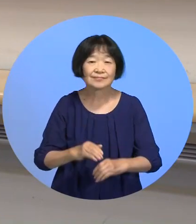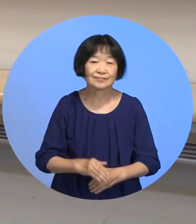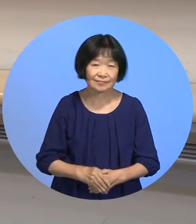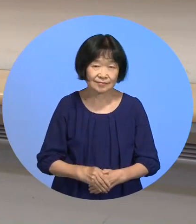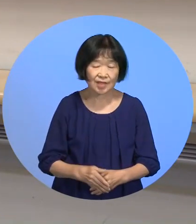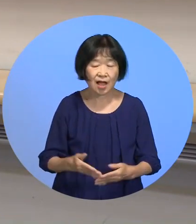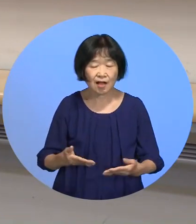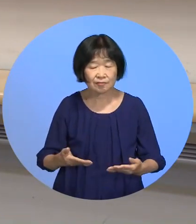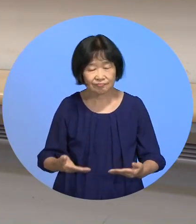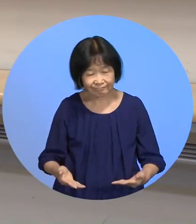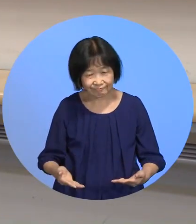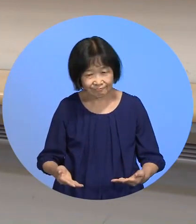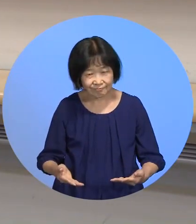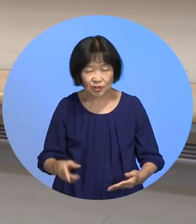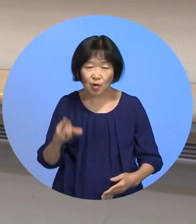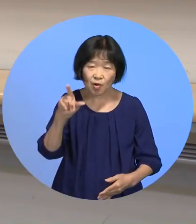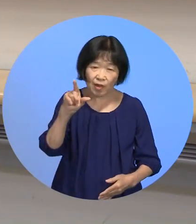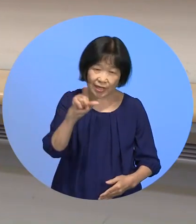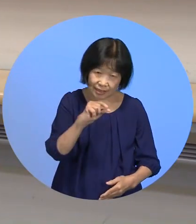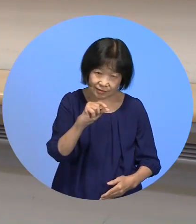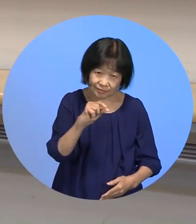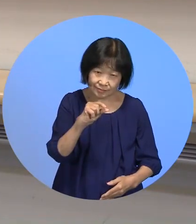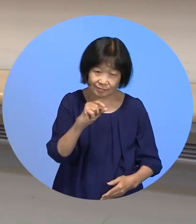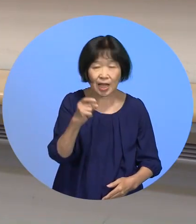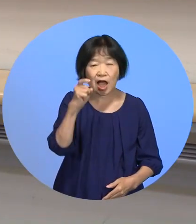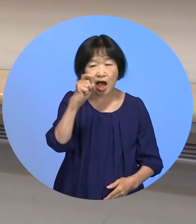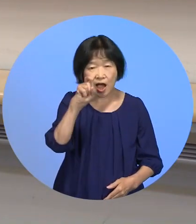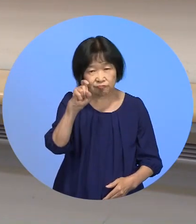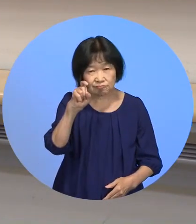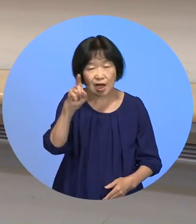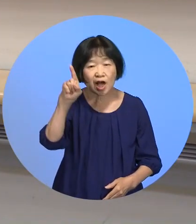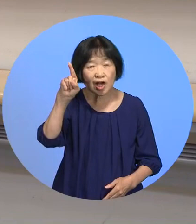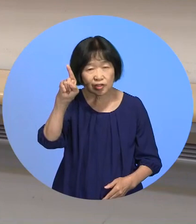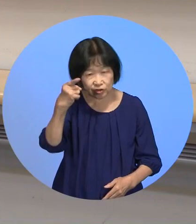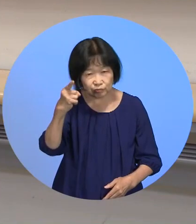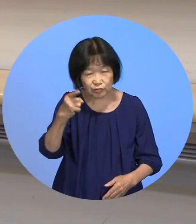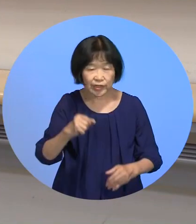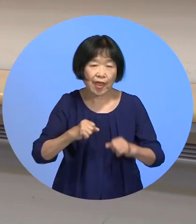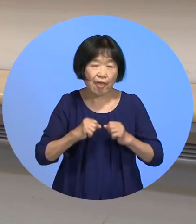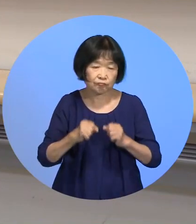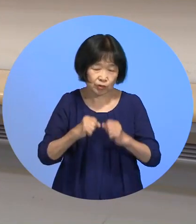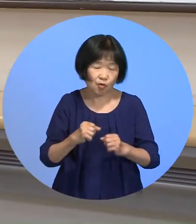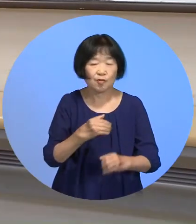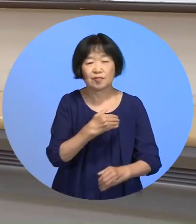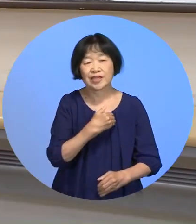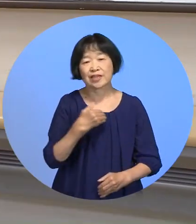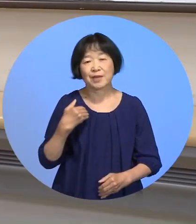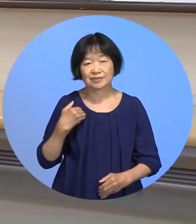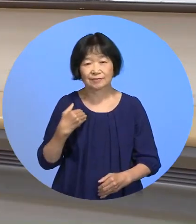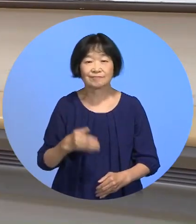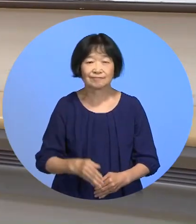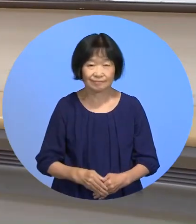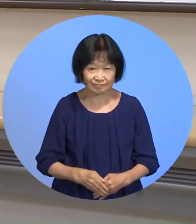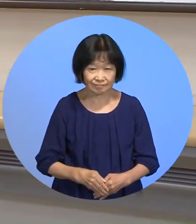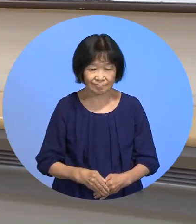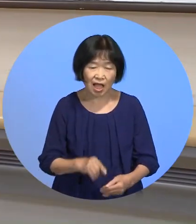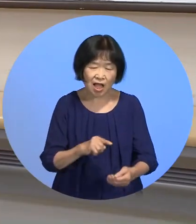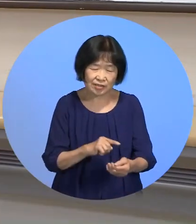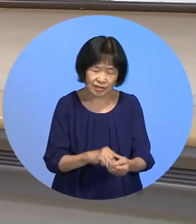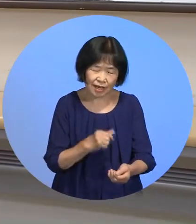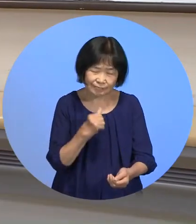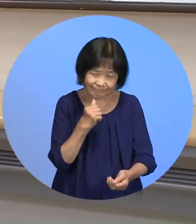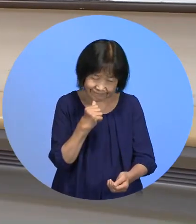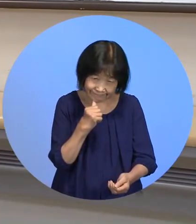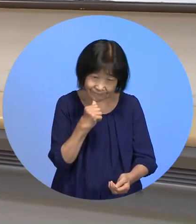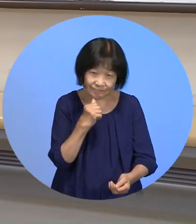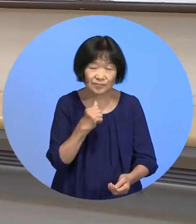くことで、10分って意外に余計に動くことができると思います。なかなかお時間が取れないと